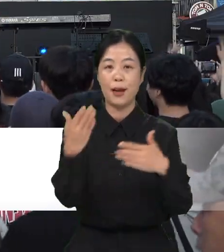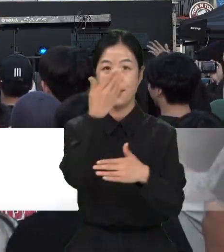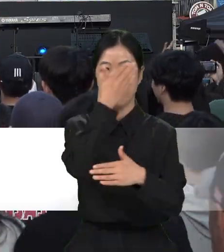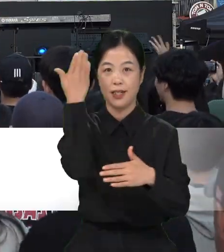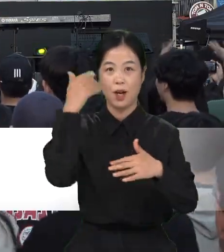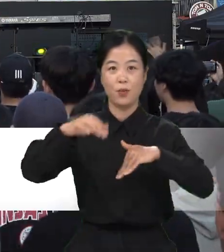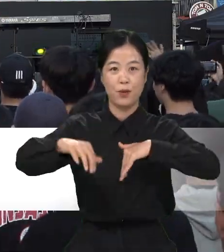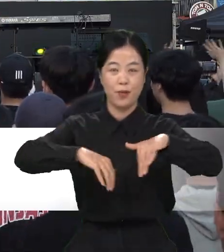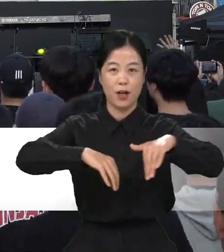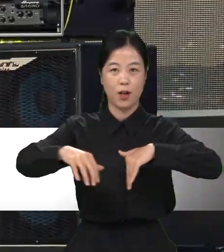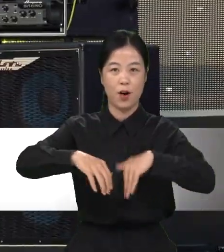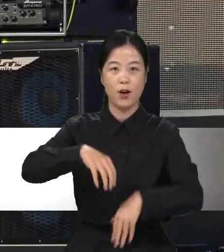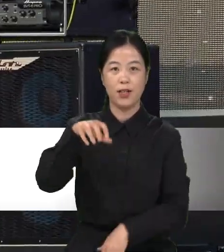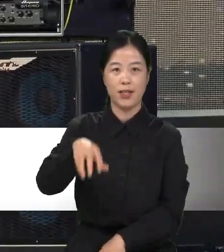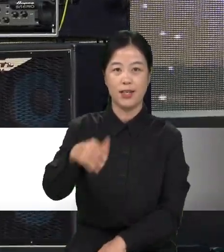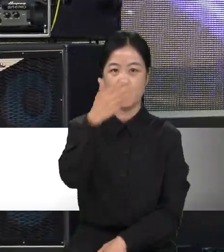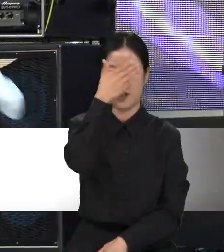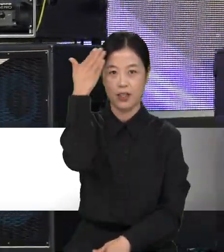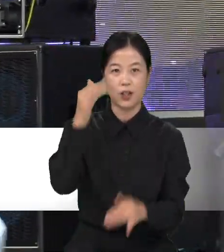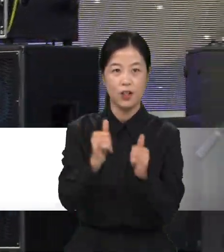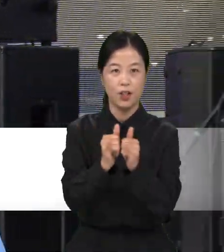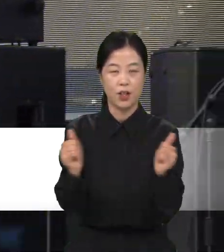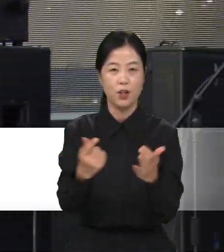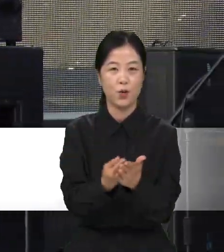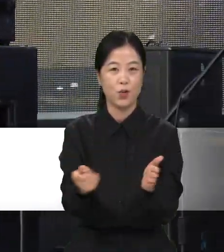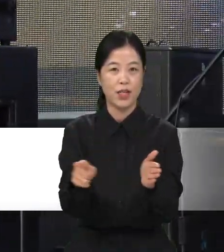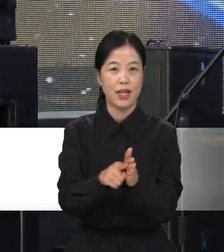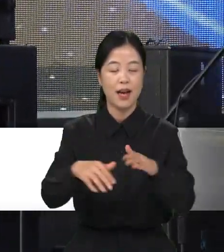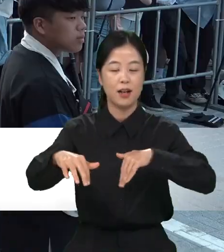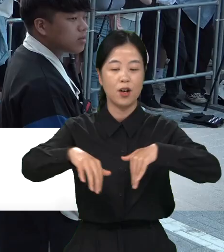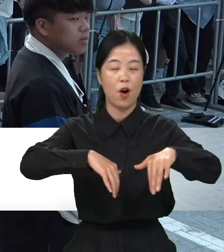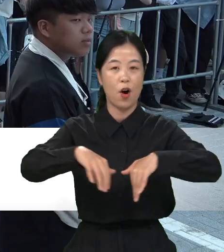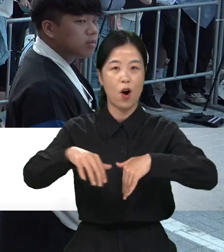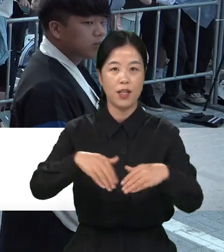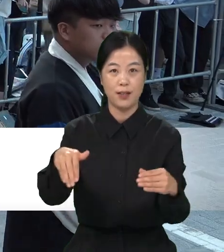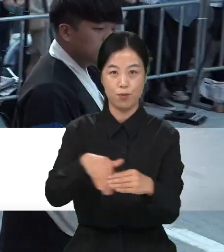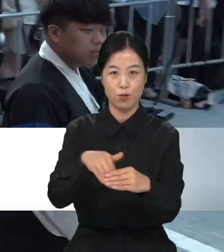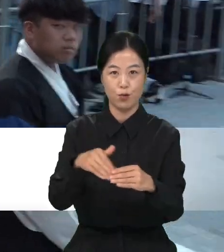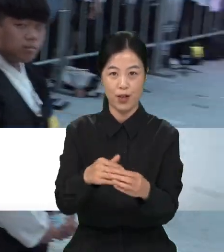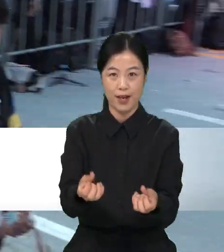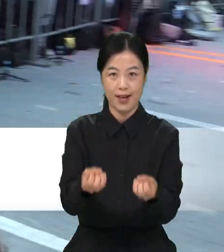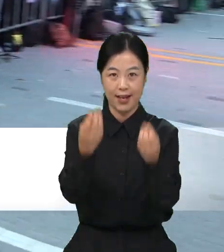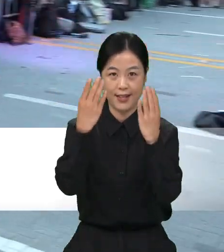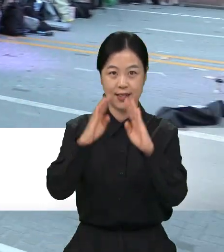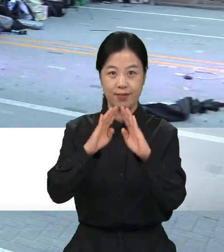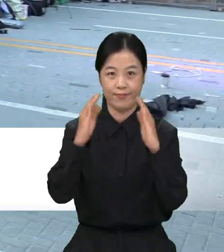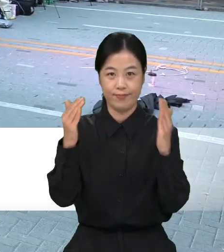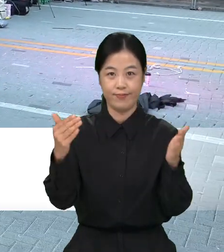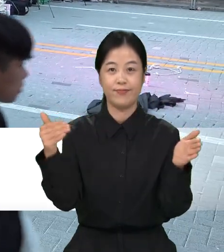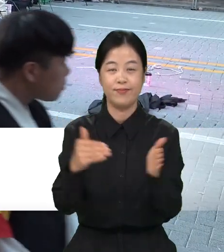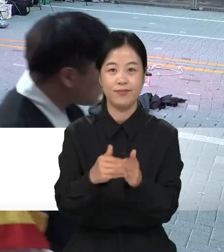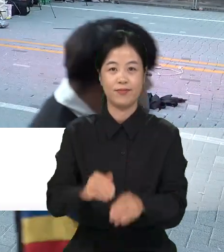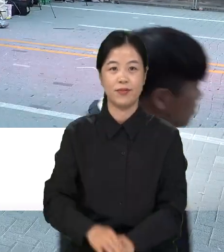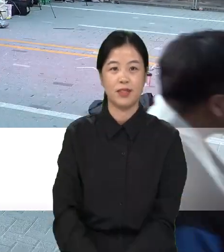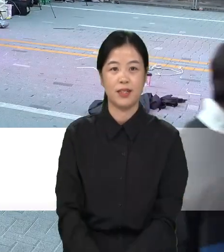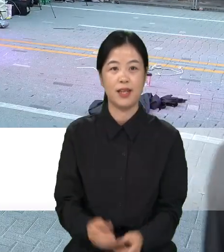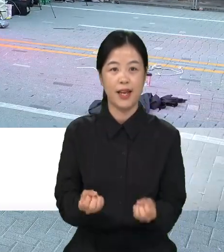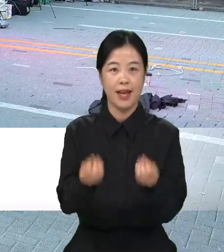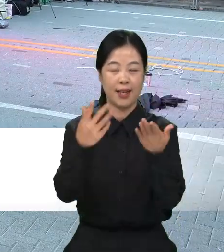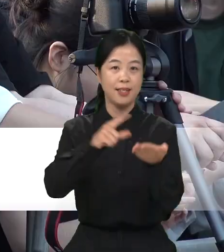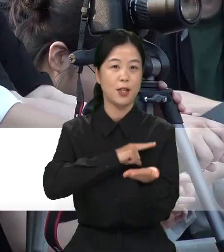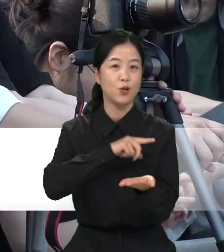지난 3일 상대동 젊음의 거리 일원에서 청년을 위한 거리 문화축제, 경상북도 청년문화 페스티벌이